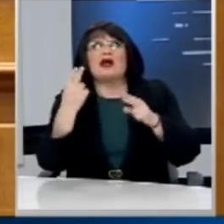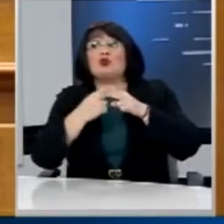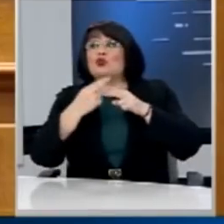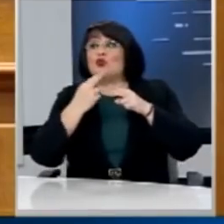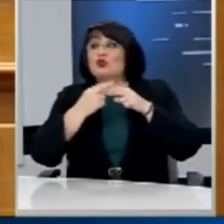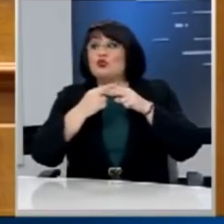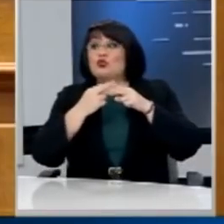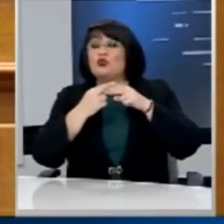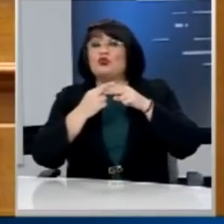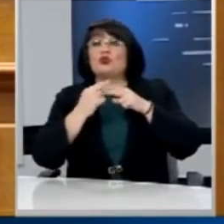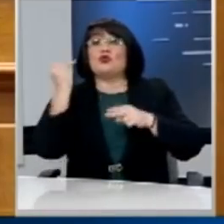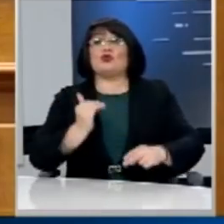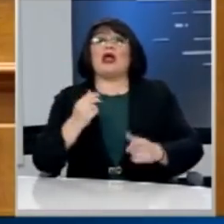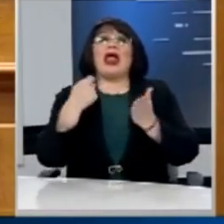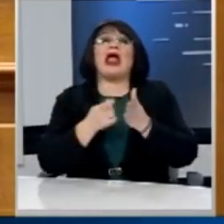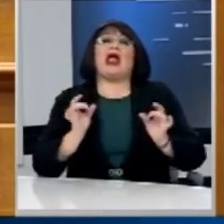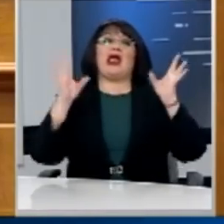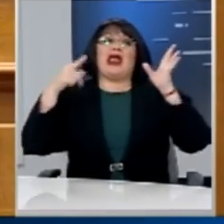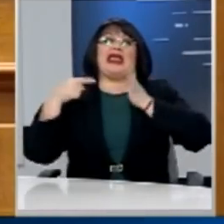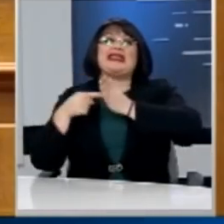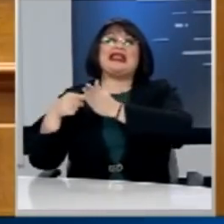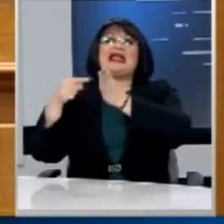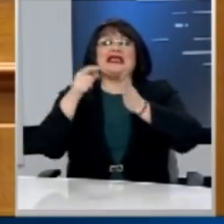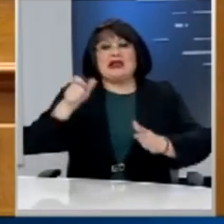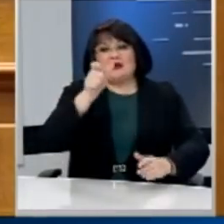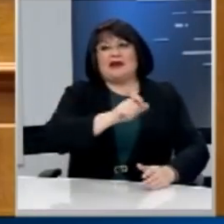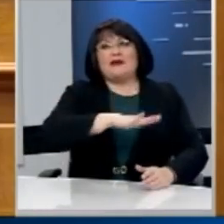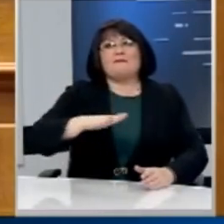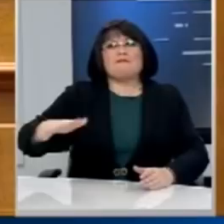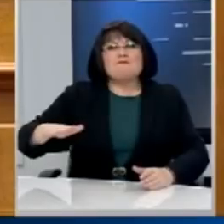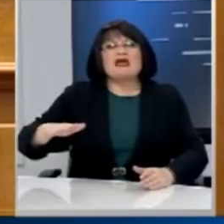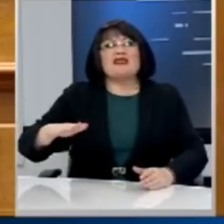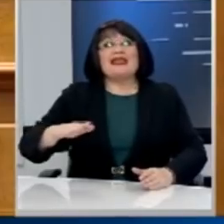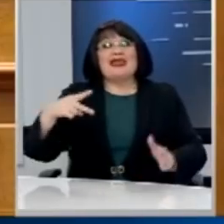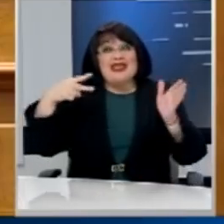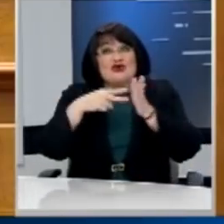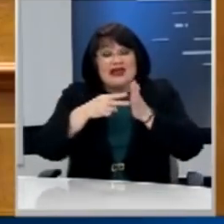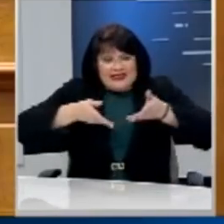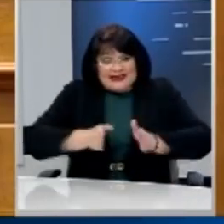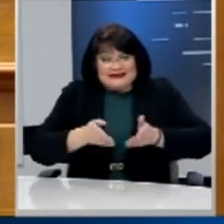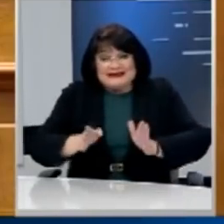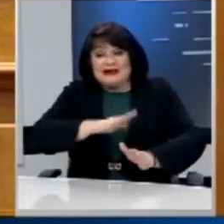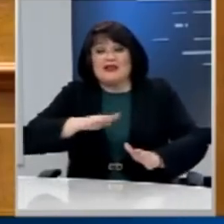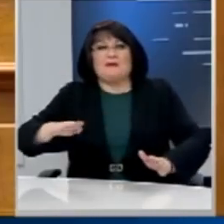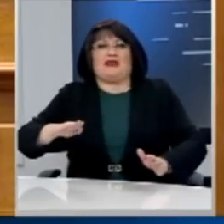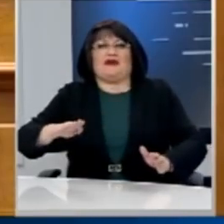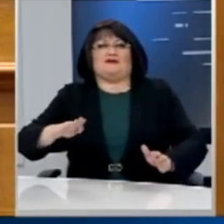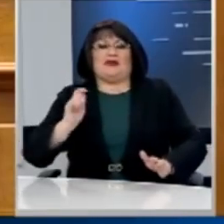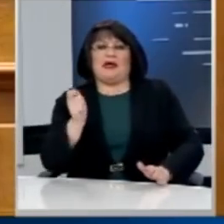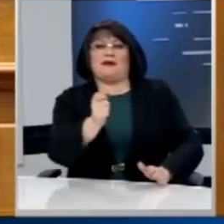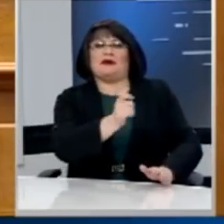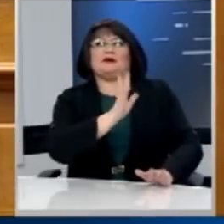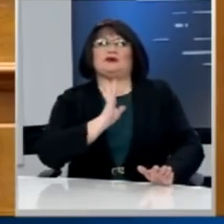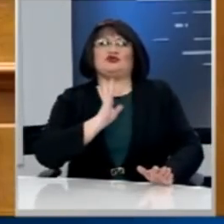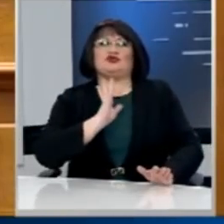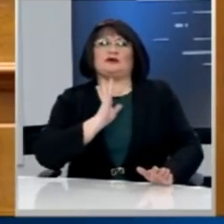τομείς. Αφορολόγητο 1.000 ευρώ για κάθε παιδί, 2.000 ευρώ για κάθε γέννηση. Το δηλώνουν όμως και